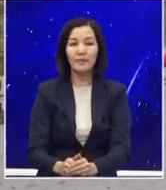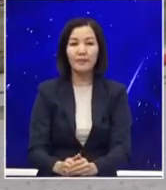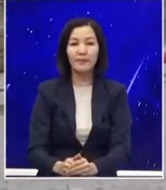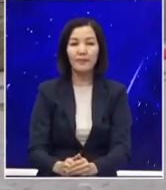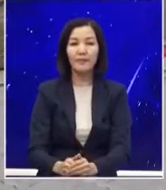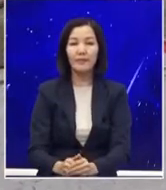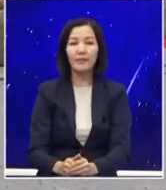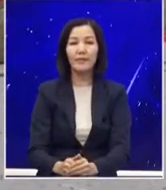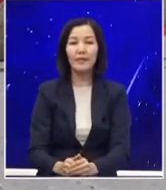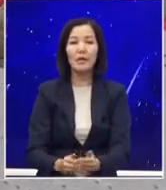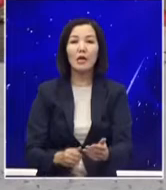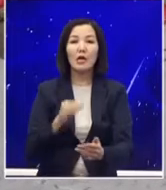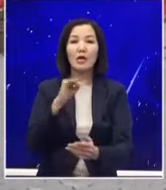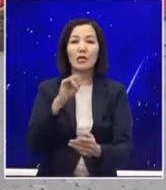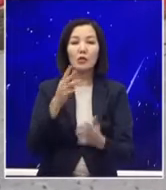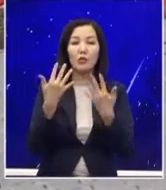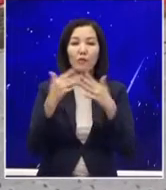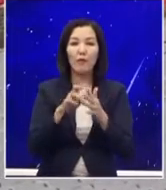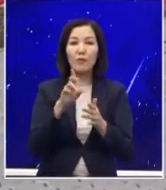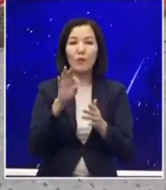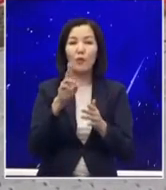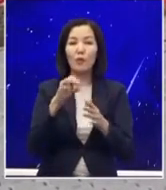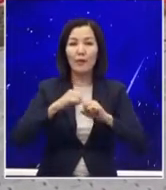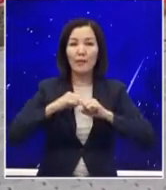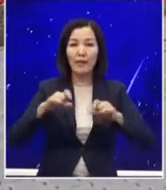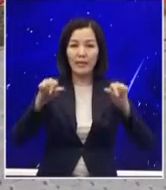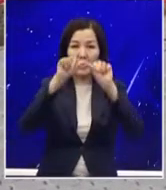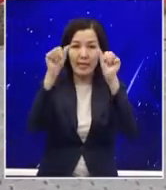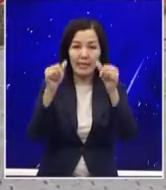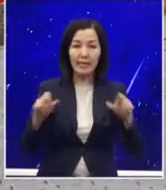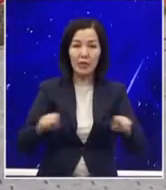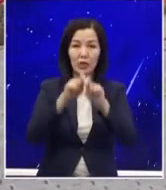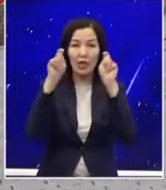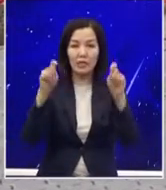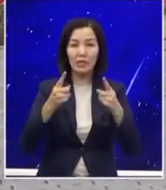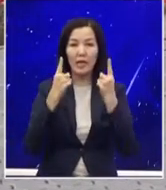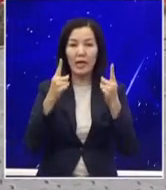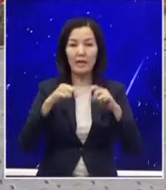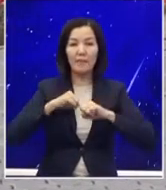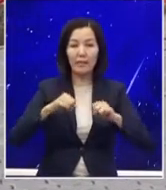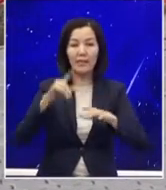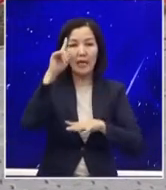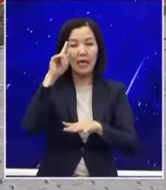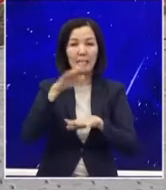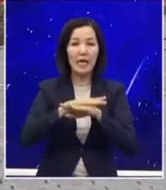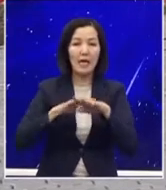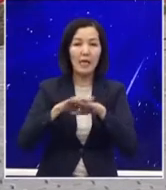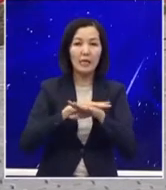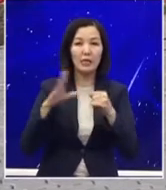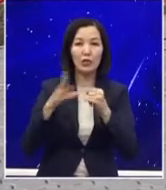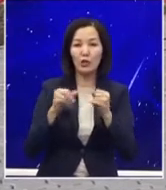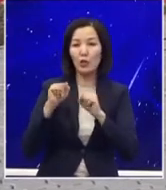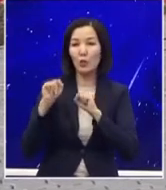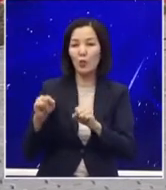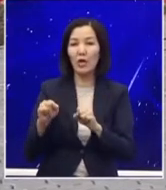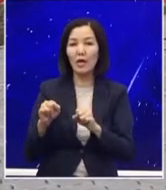Жансүгіров ауылының шығыс айналма жолында Бөрібай батыр ескерткіші ашылды. Алып батыр мүсіні айналасына қазақ халқының елі мен жерінің азаттығы